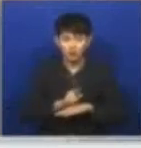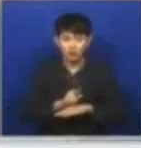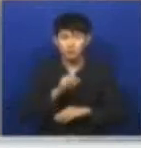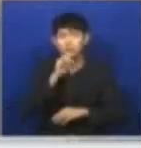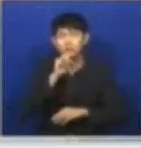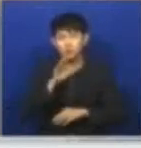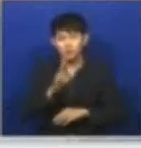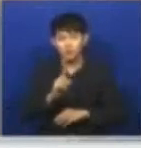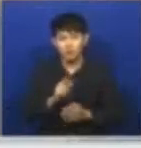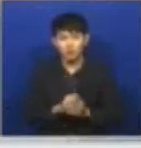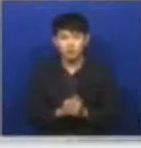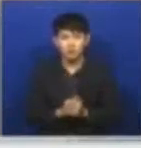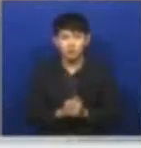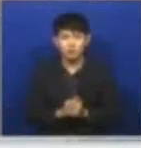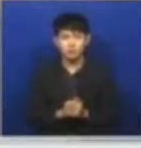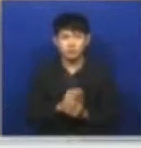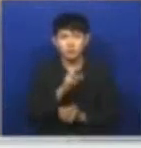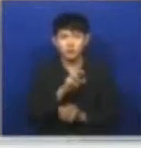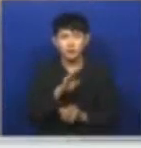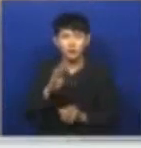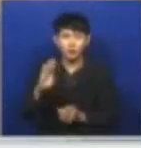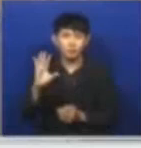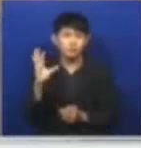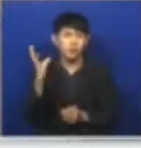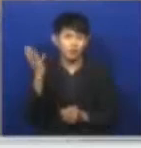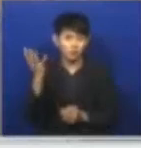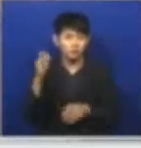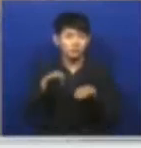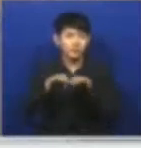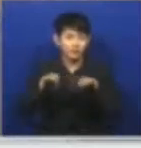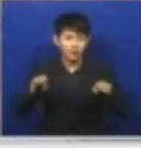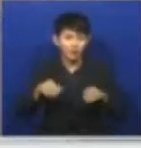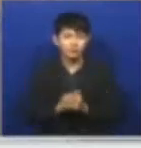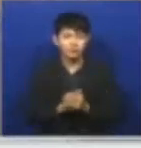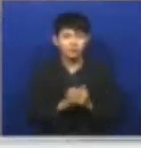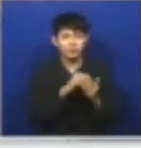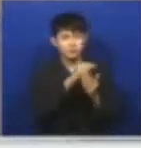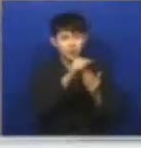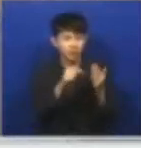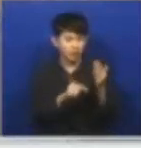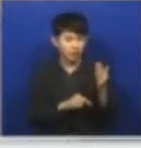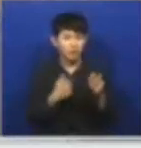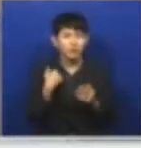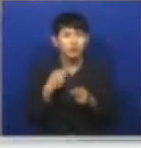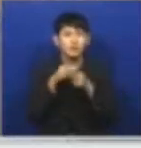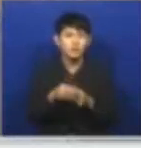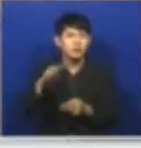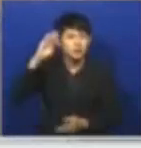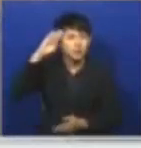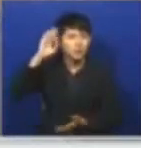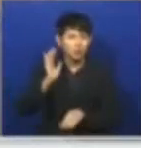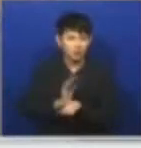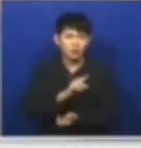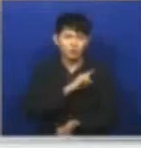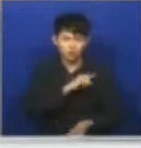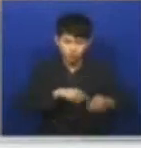าในระบบสากลชายแดนเขารับผิดชอบด้วยตำรวจตะเวนชายแดนครับ